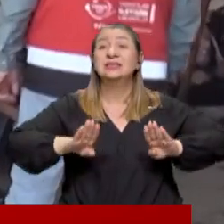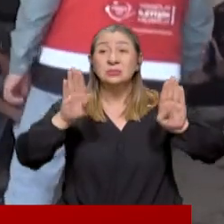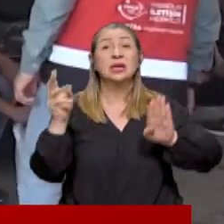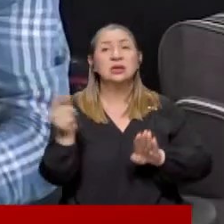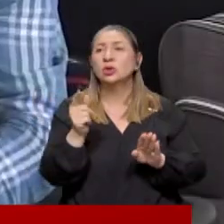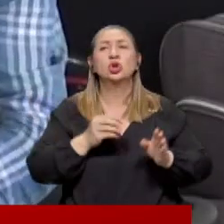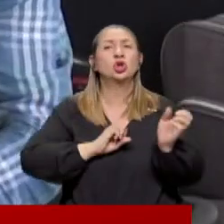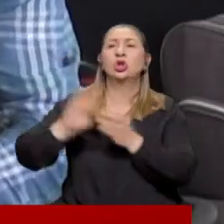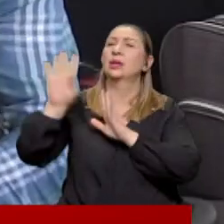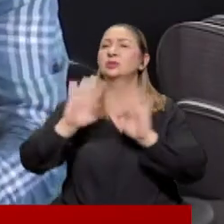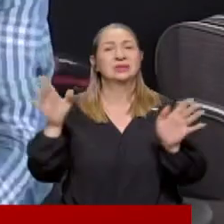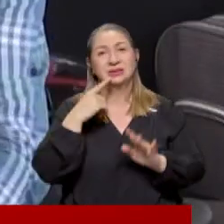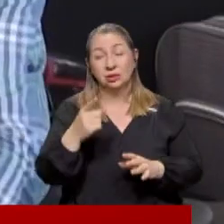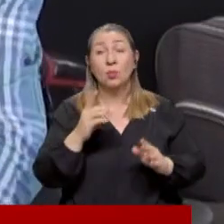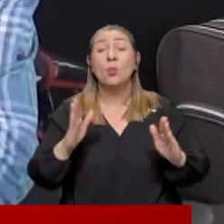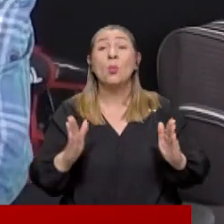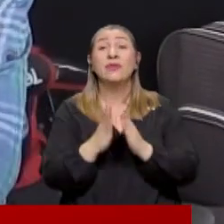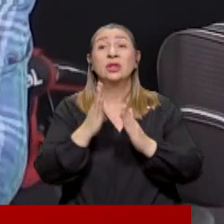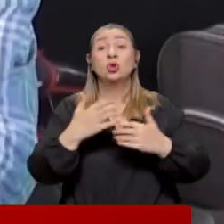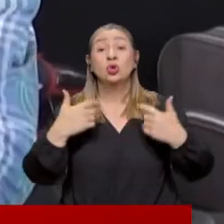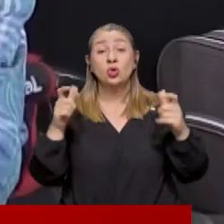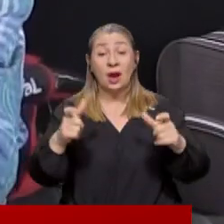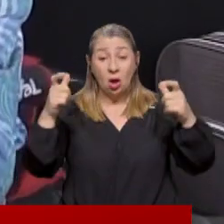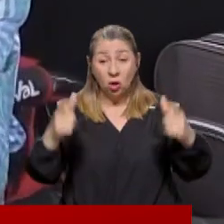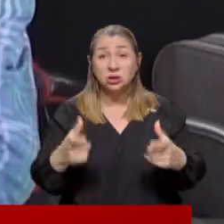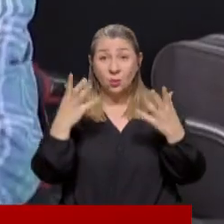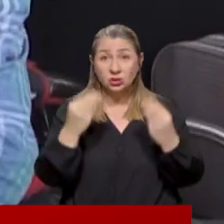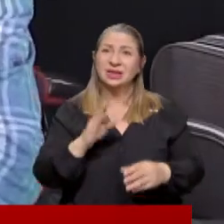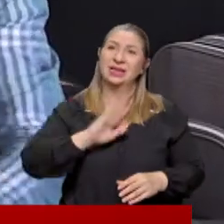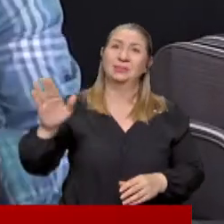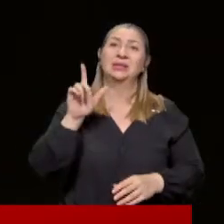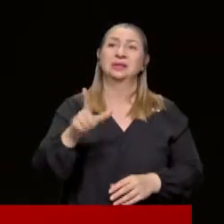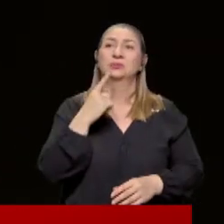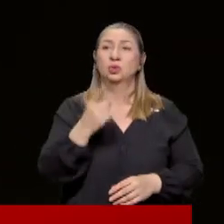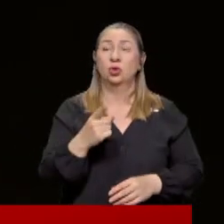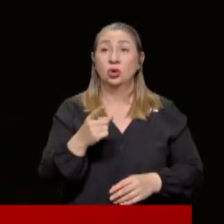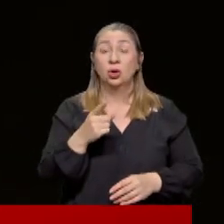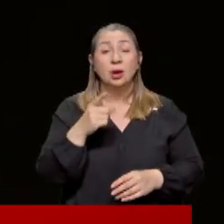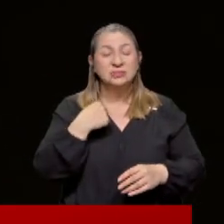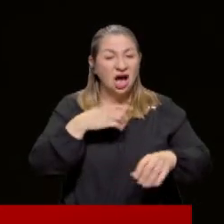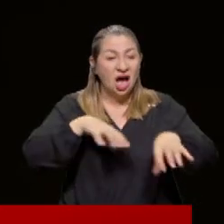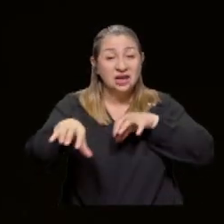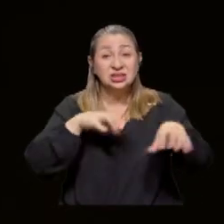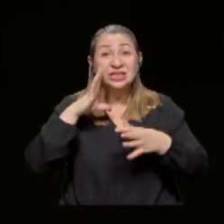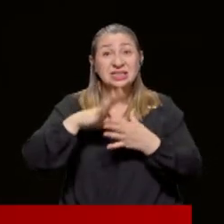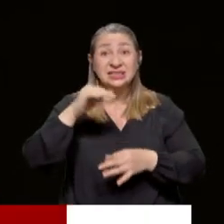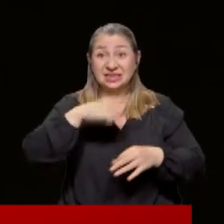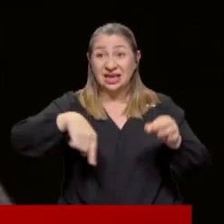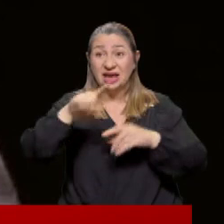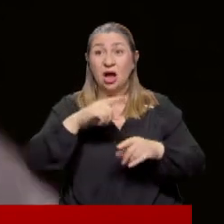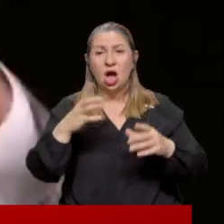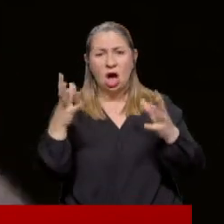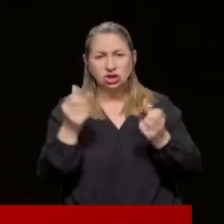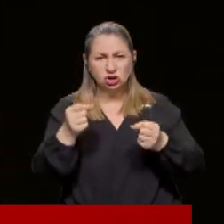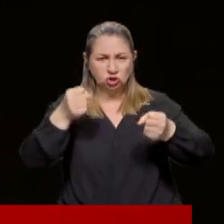sığınmacıları gönderemeyeceksiniz dedi. Muhalefet güvenli ortam sağlandığında gitmeliler diyor. Irkçı bir tutumla insanları